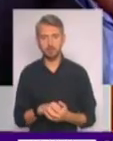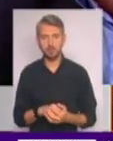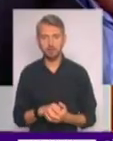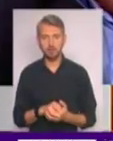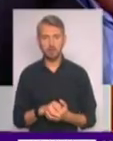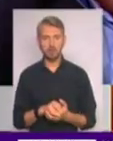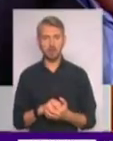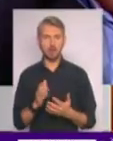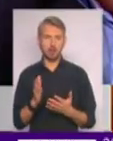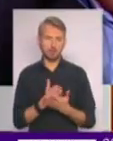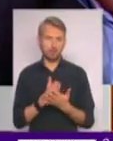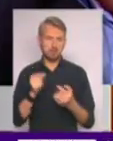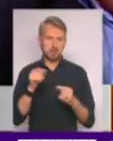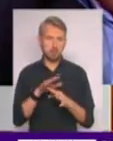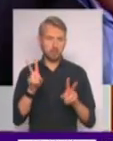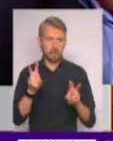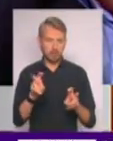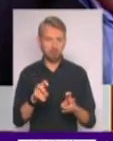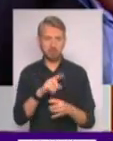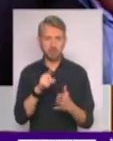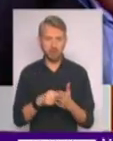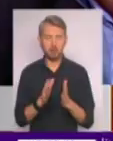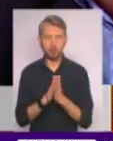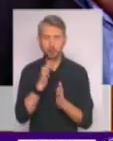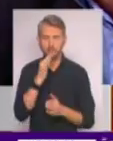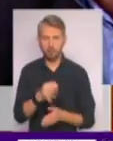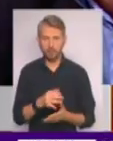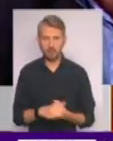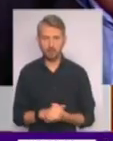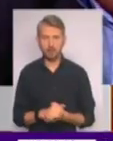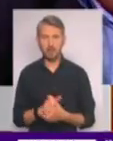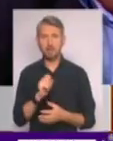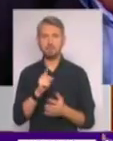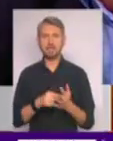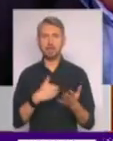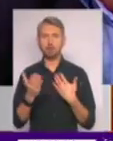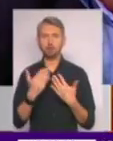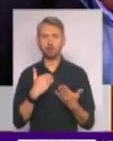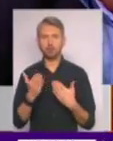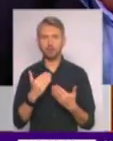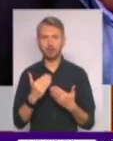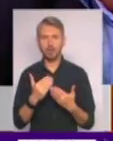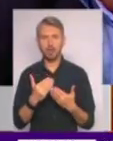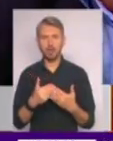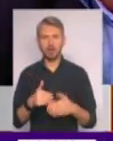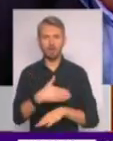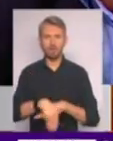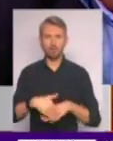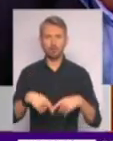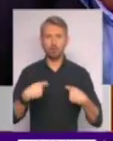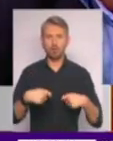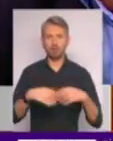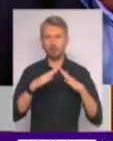Зовсім по темі питання, я думаю, але все ж таки прошу відповісти. Прошу. Питання стосується виносної торгівлі. Оці всі ядки,